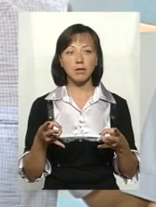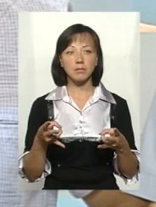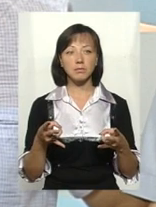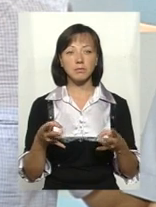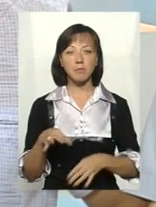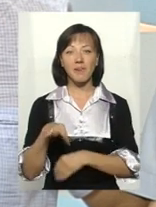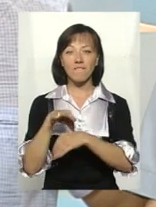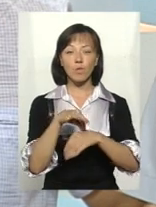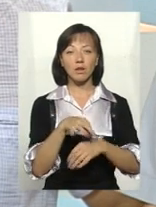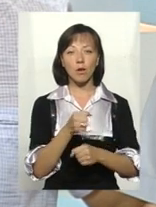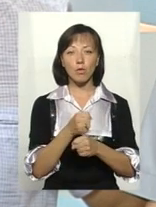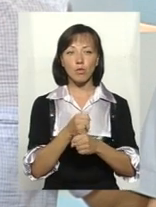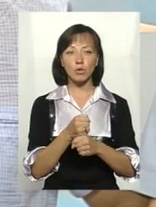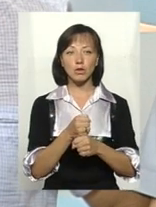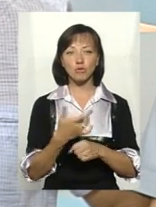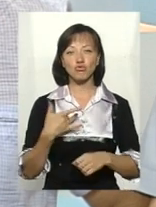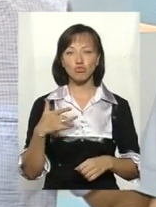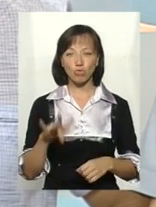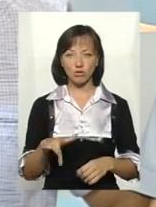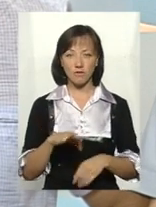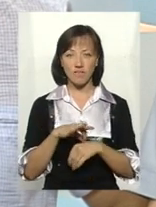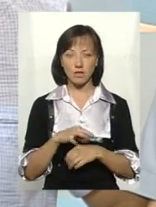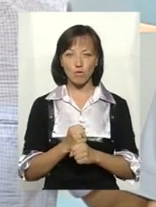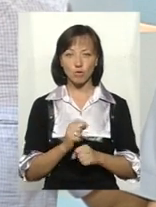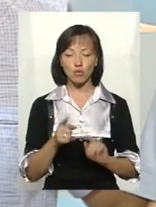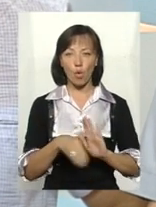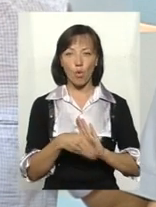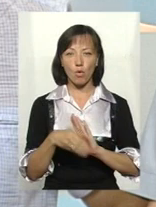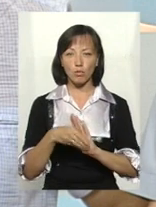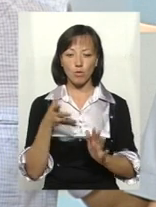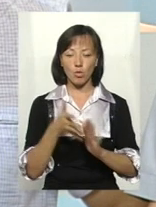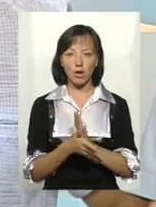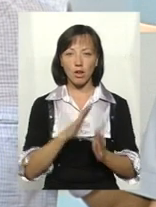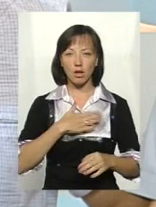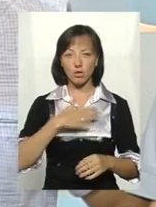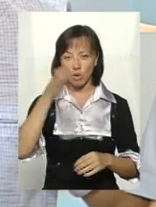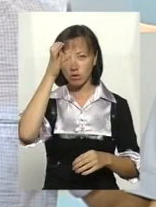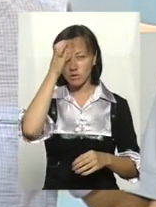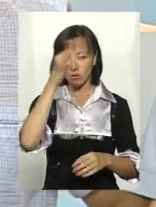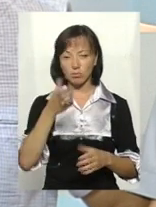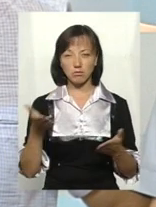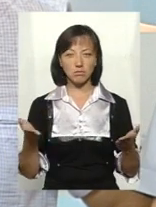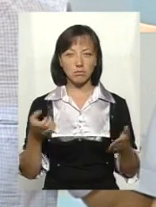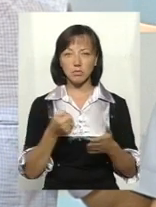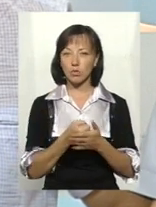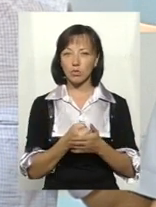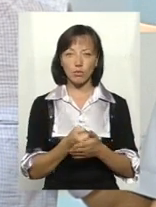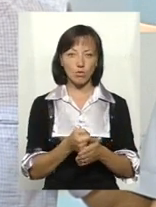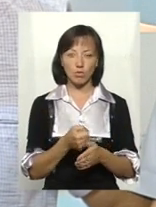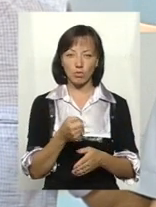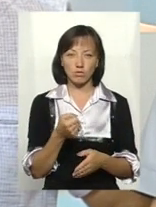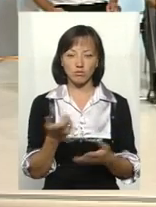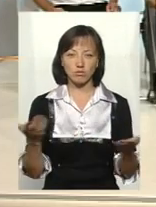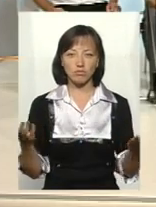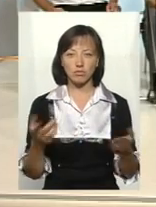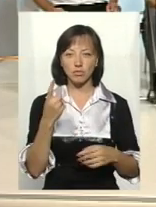і радикальніше, і жорстче. Тому що корупція проїла нашу освіту до мозга костей.